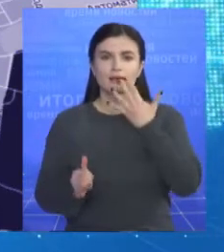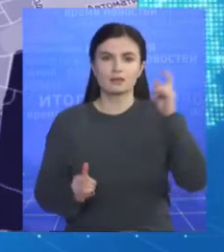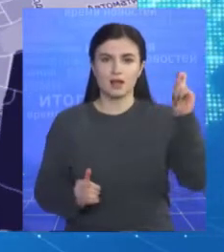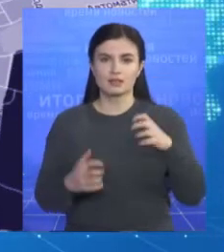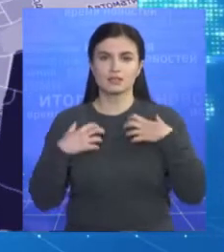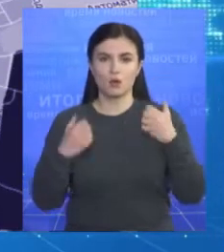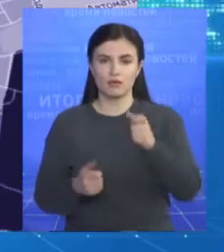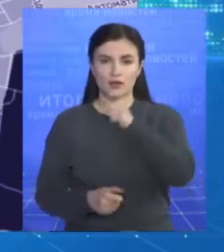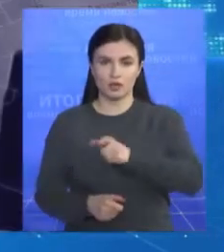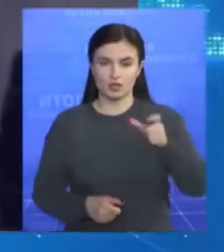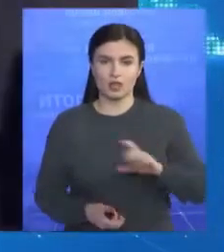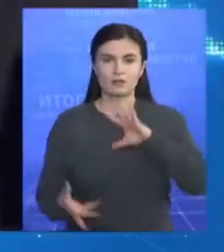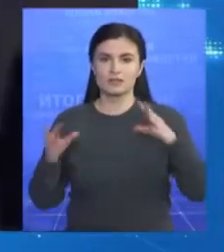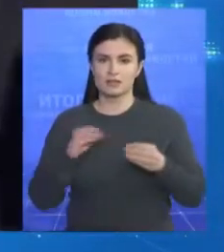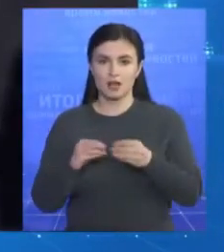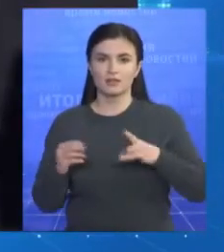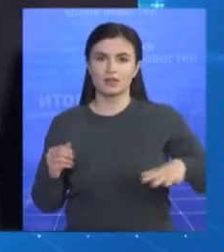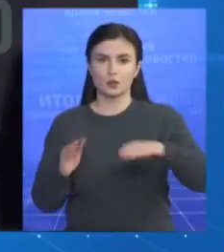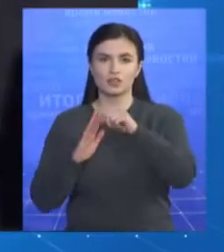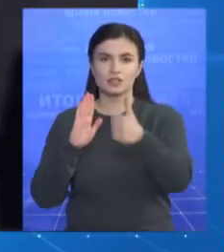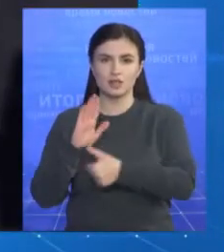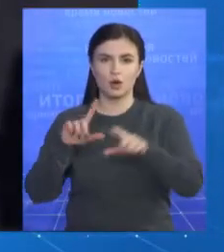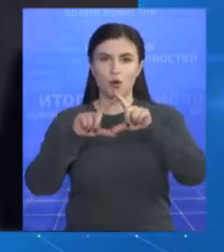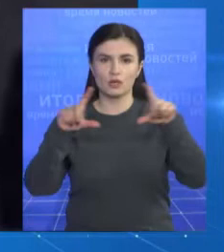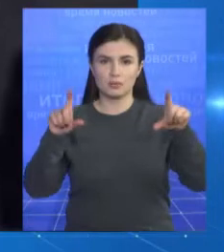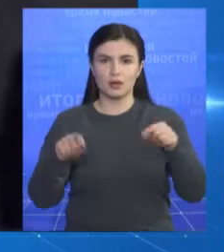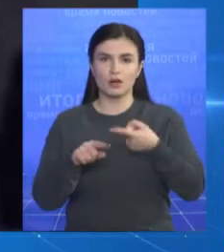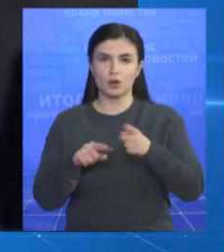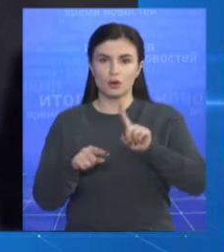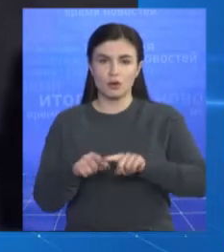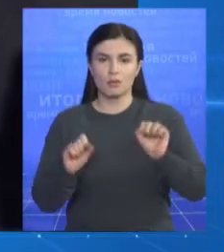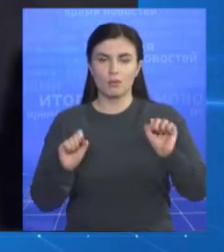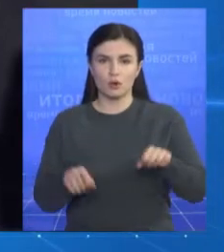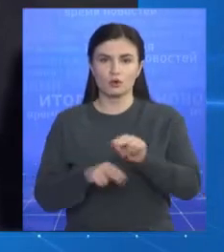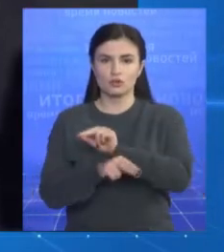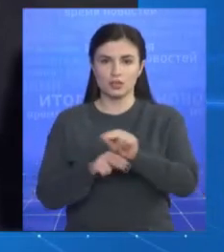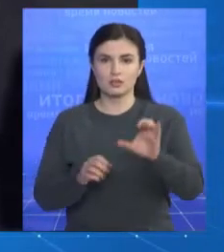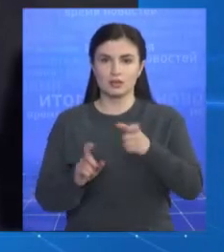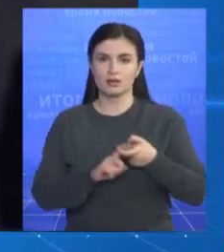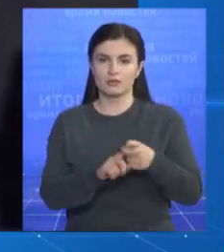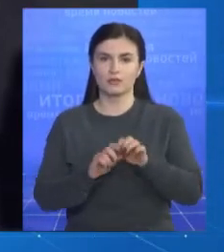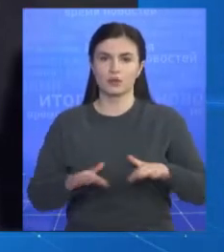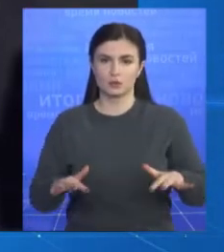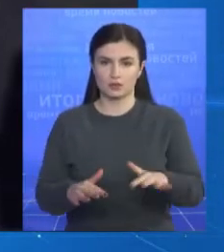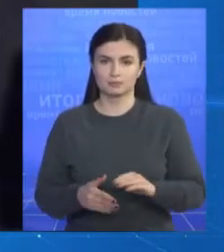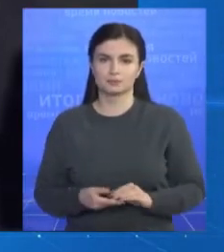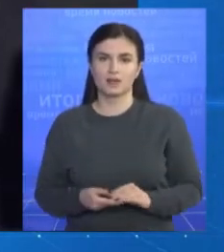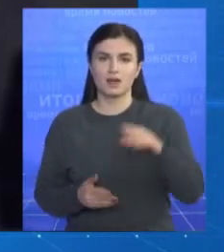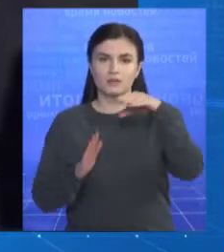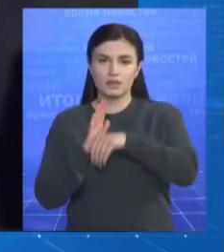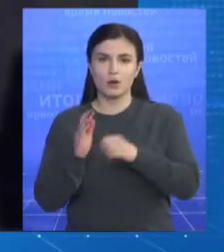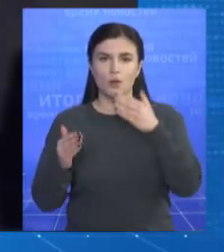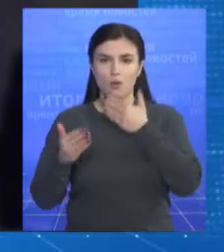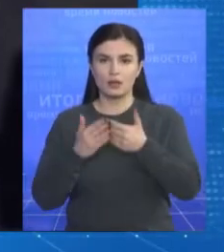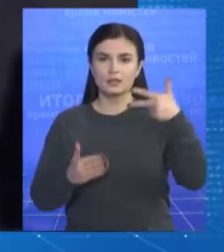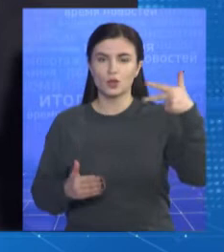иностранных здоровых граждан. В целом в регионе 16 госпитальных баз, где лечение смогут пройти люди с COVID-19. В